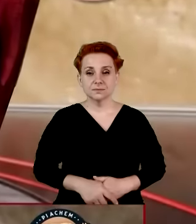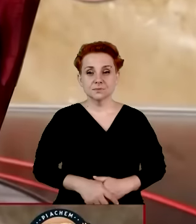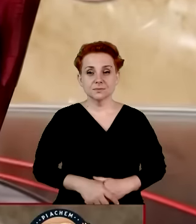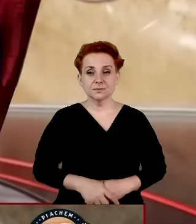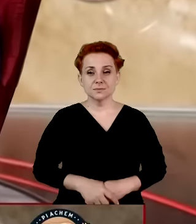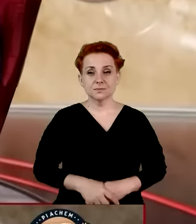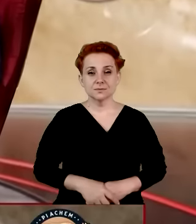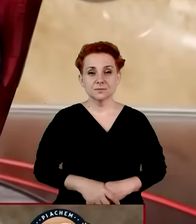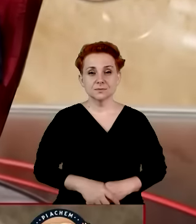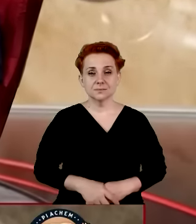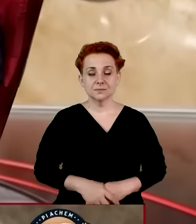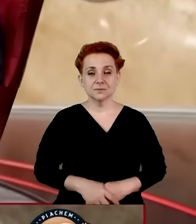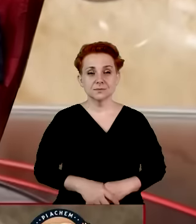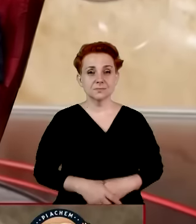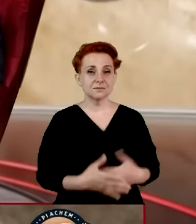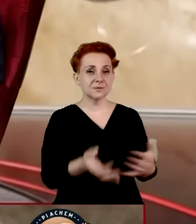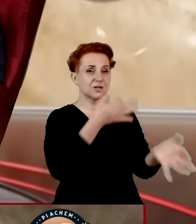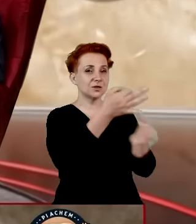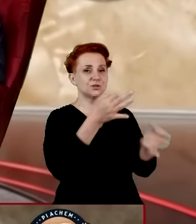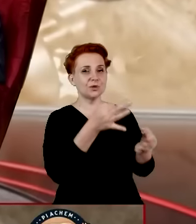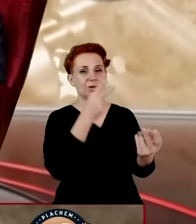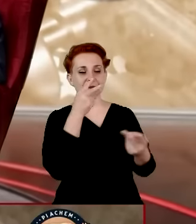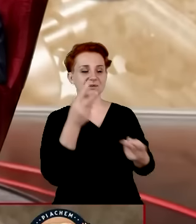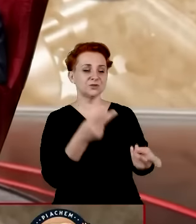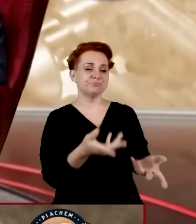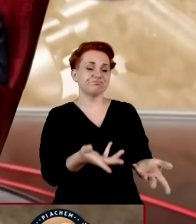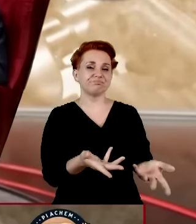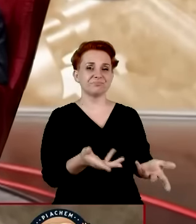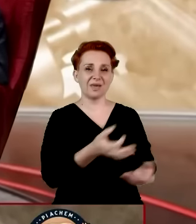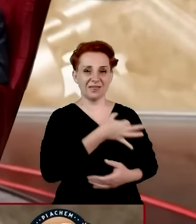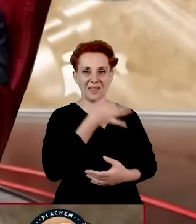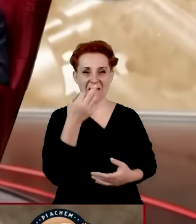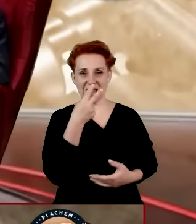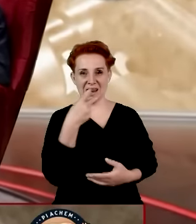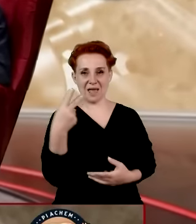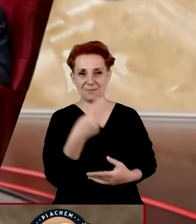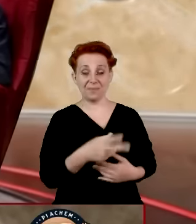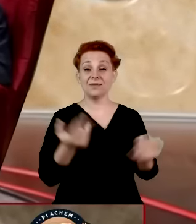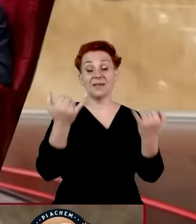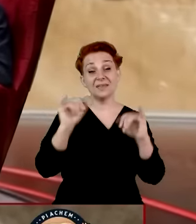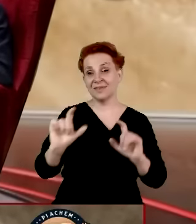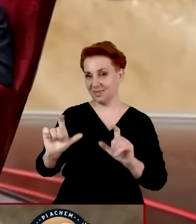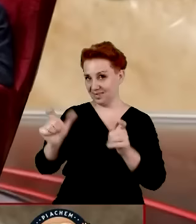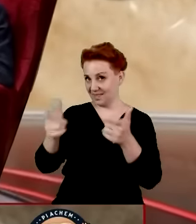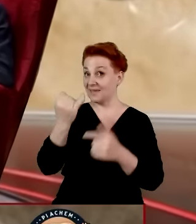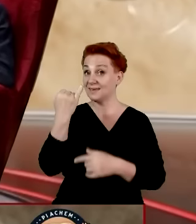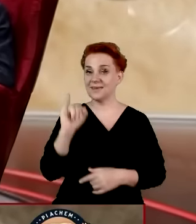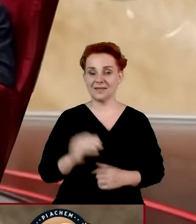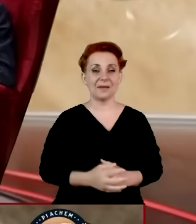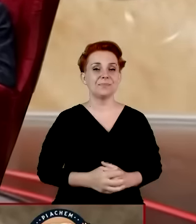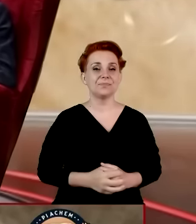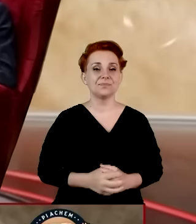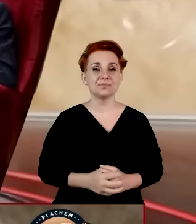bardzo nieprzychylna, że no zapomnieli, że akurat dzisiaj odbywa się prezydencka rada do spraw